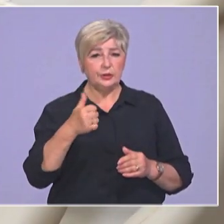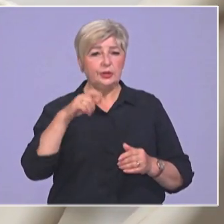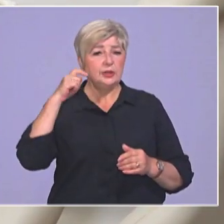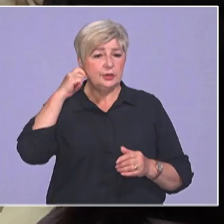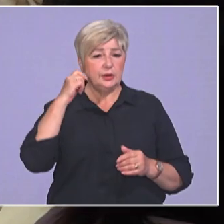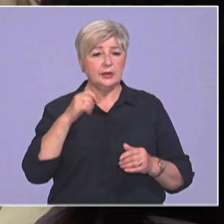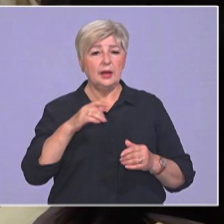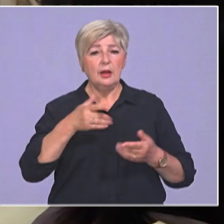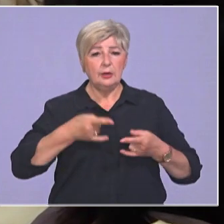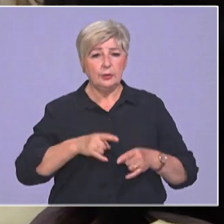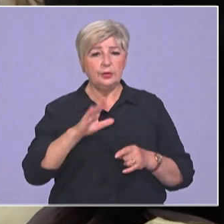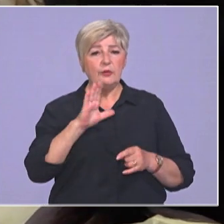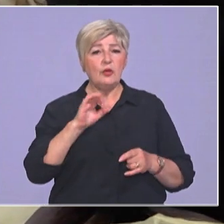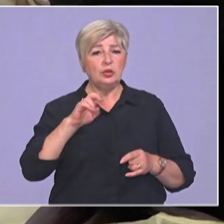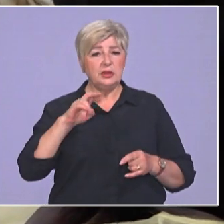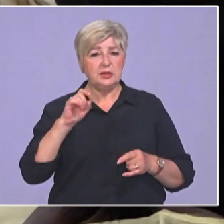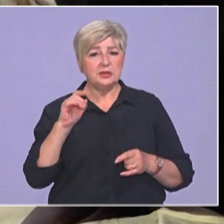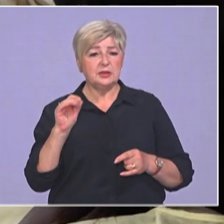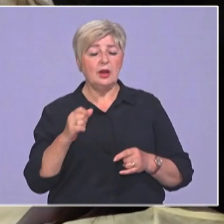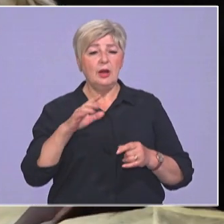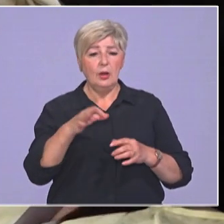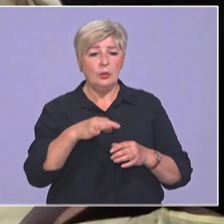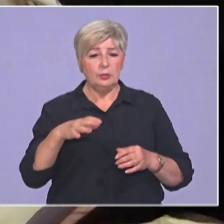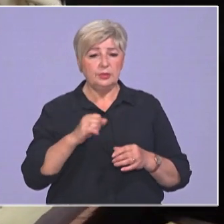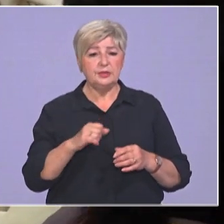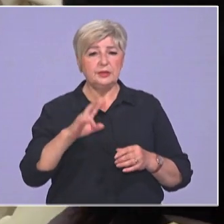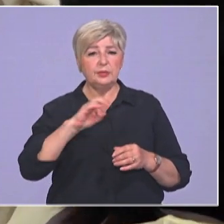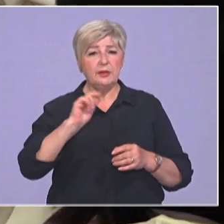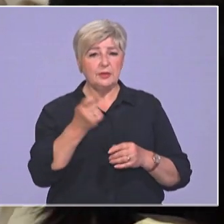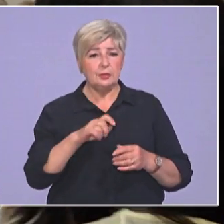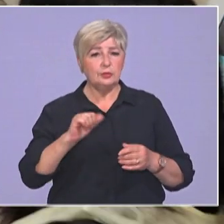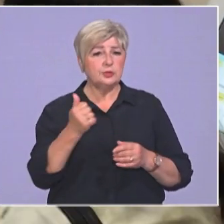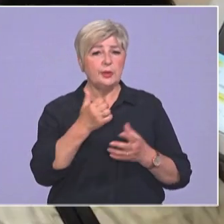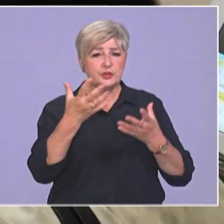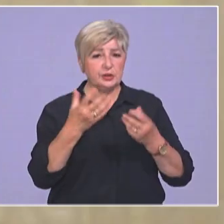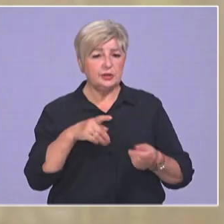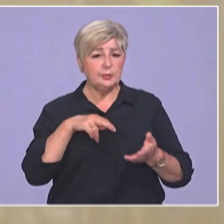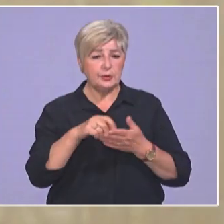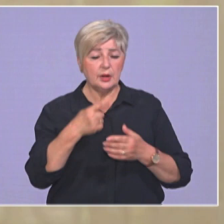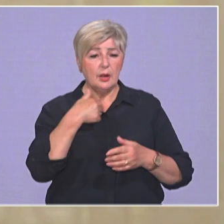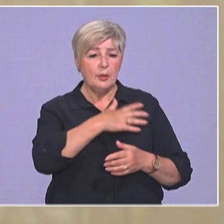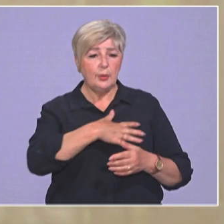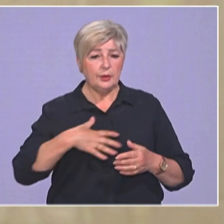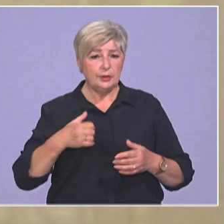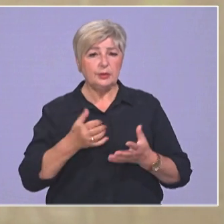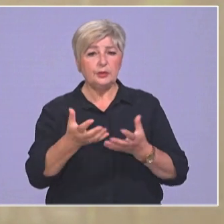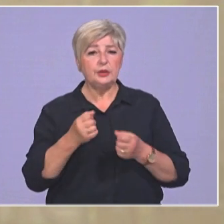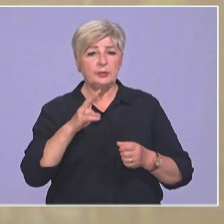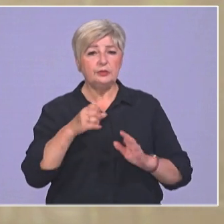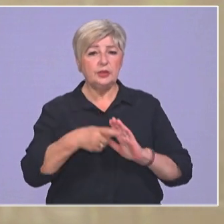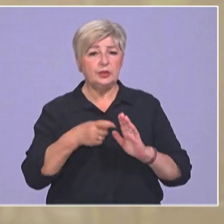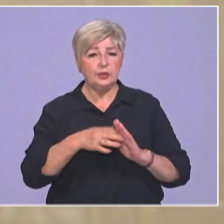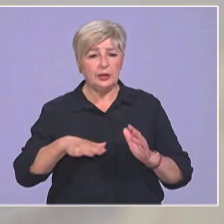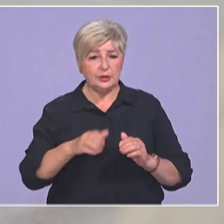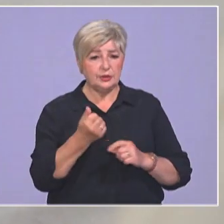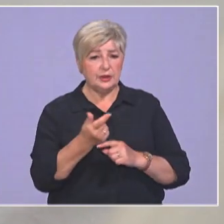Волинської області. На війні з перших днів пішов добровольцем. Своє поранення отримав на Донеччині декілька днів тому. Після